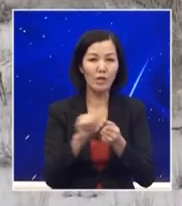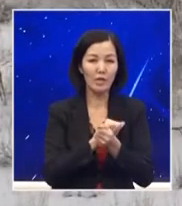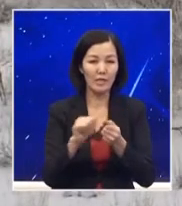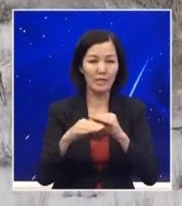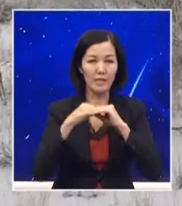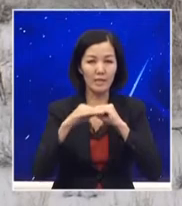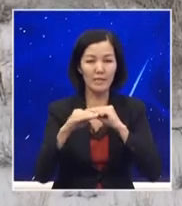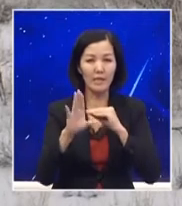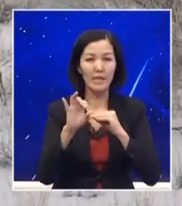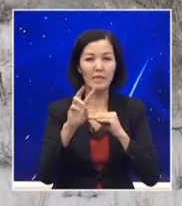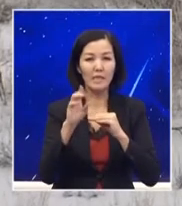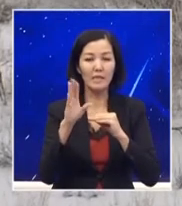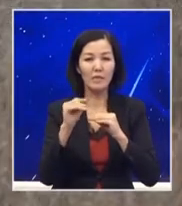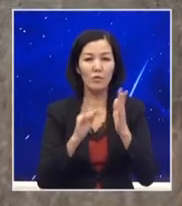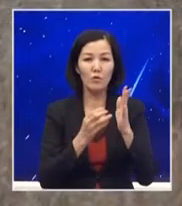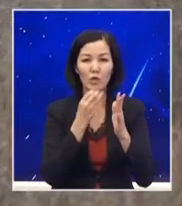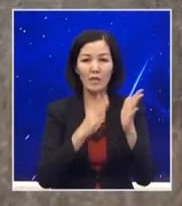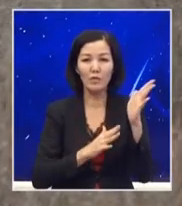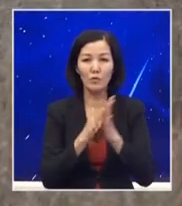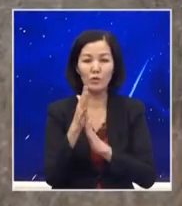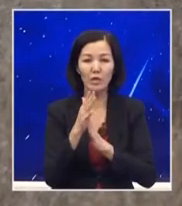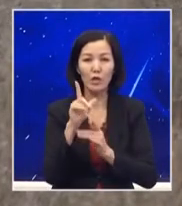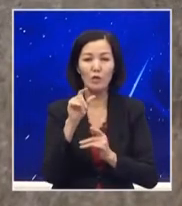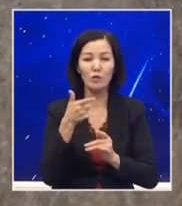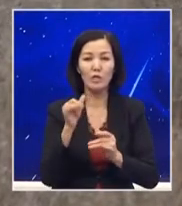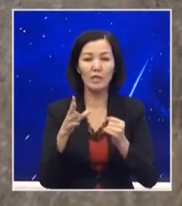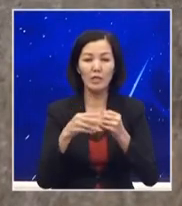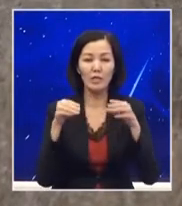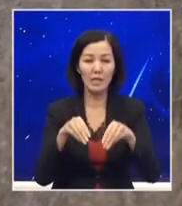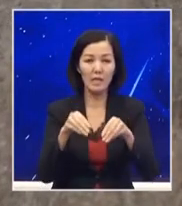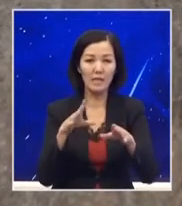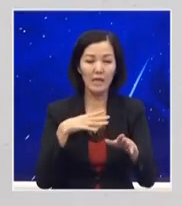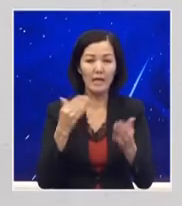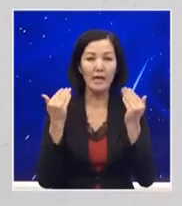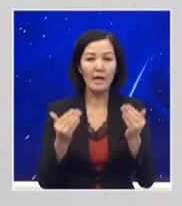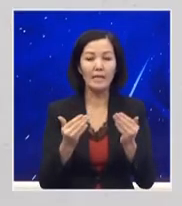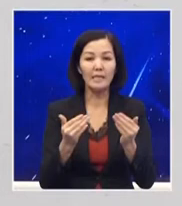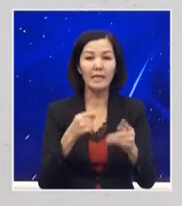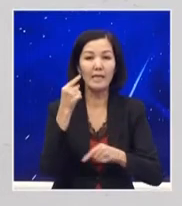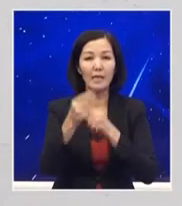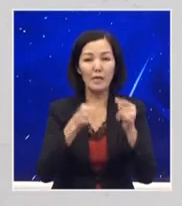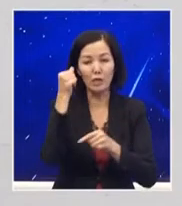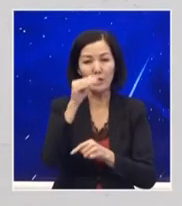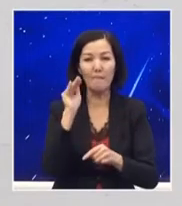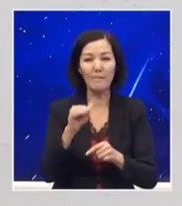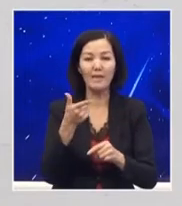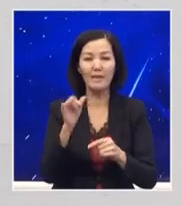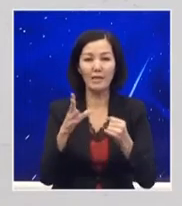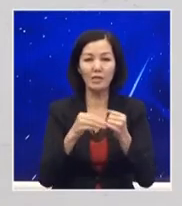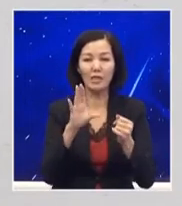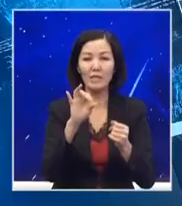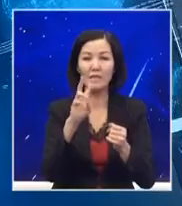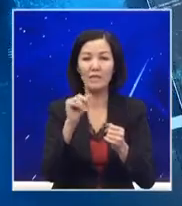Мұнда сексеуіл жақсы өсет. Қазіргі таңда 100 гектар егістікке сексеуіл егілген. Сала қызметкерлері келер жылы 1000 гектарға сексеуіл